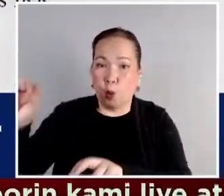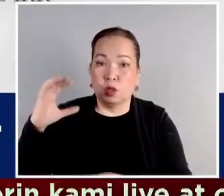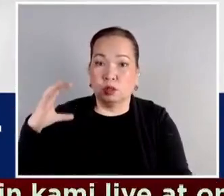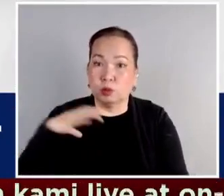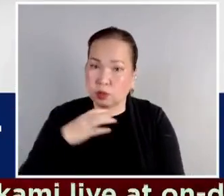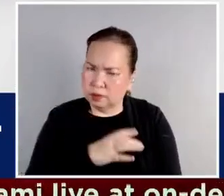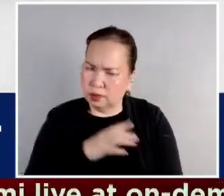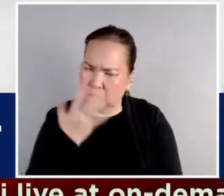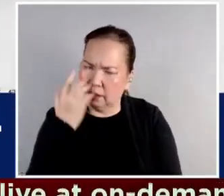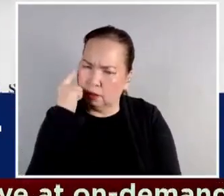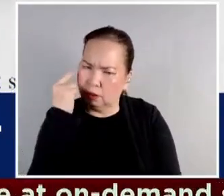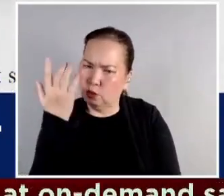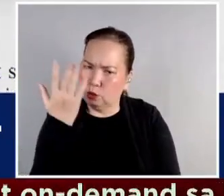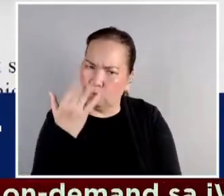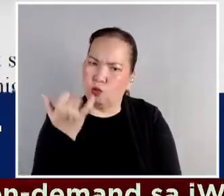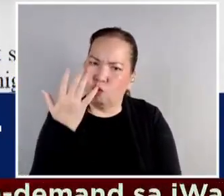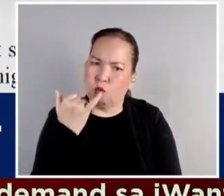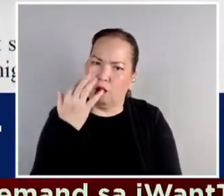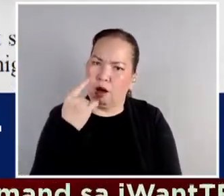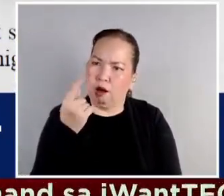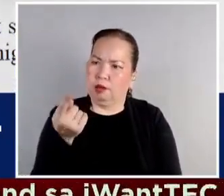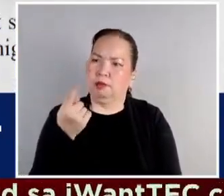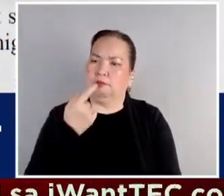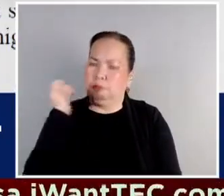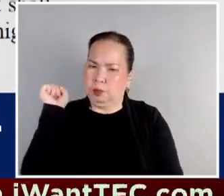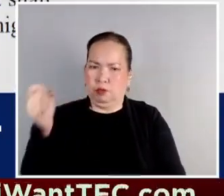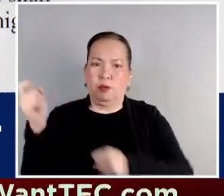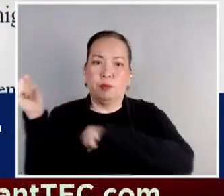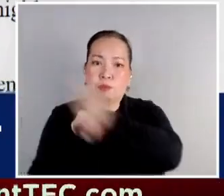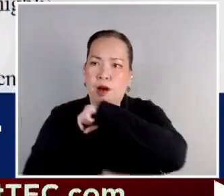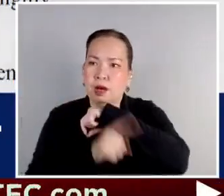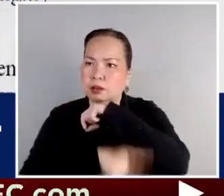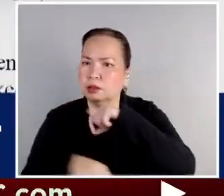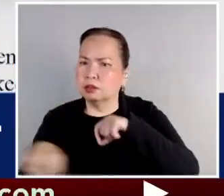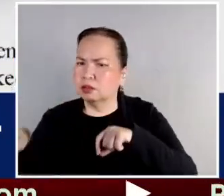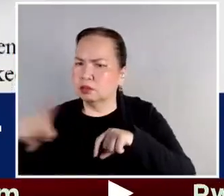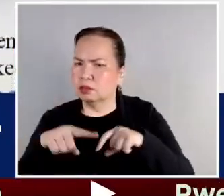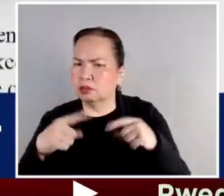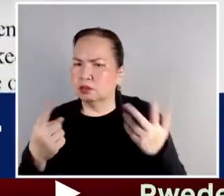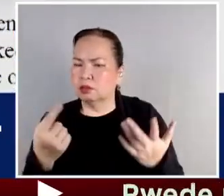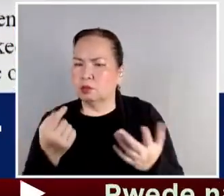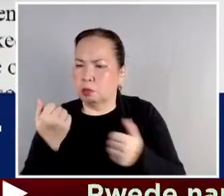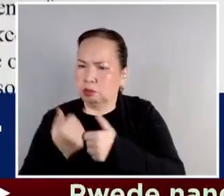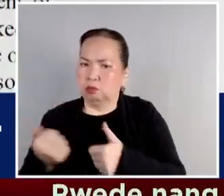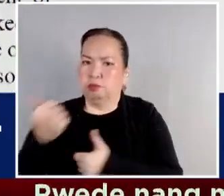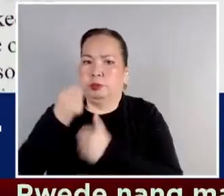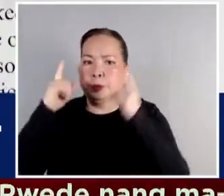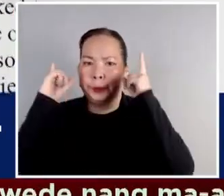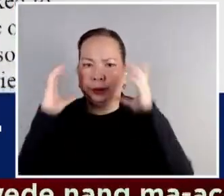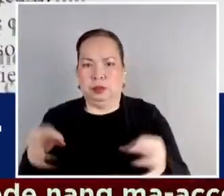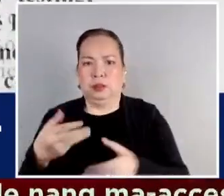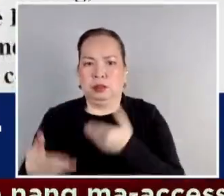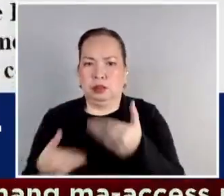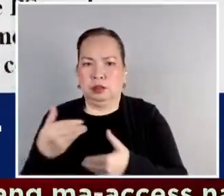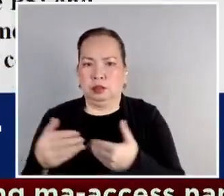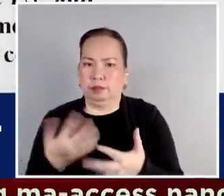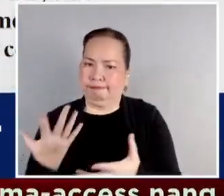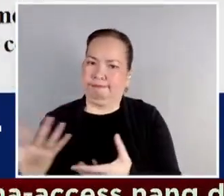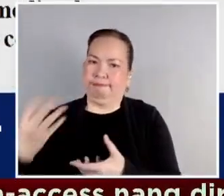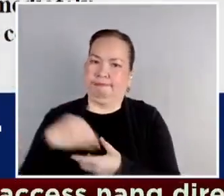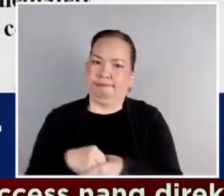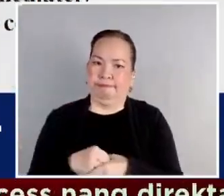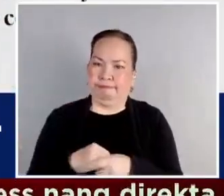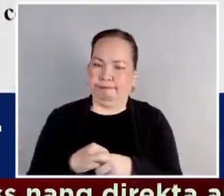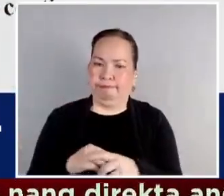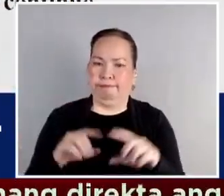at tukuyin ang posibleng administrative sanctions na dapat ipataw sa kanilang mga opisyal at empleyado na sangkot. Pinatitignan